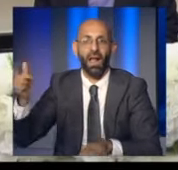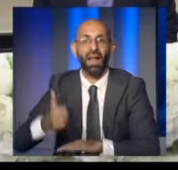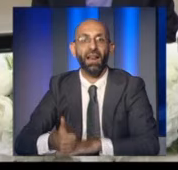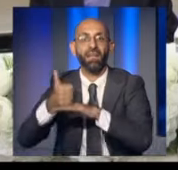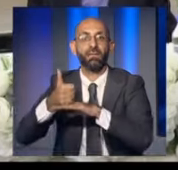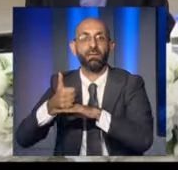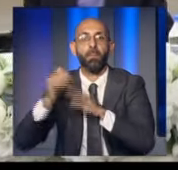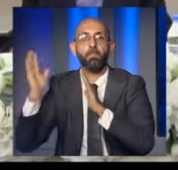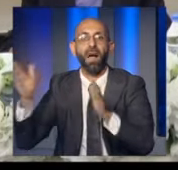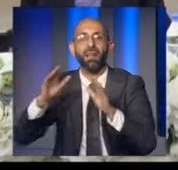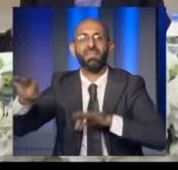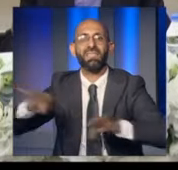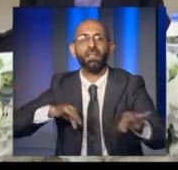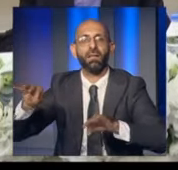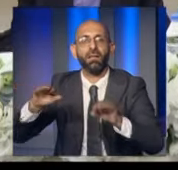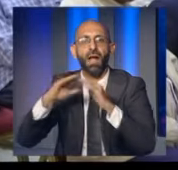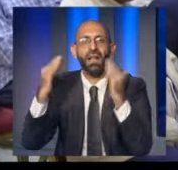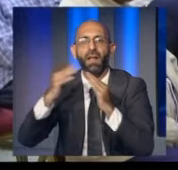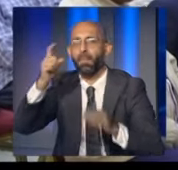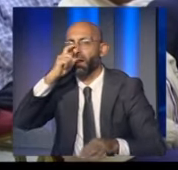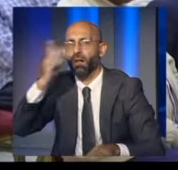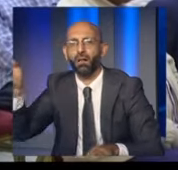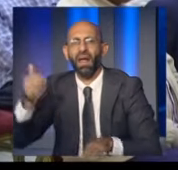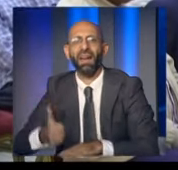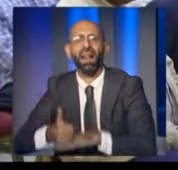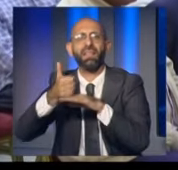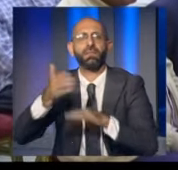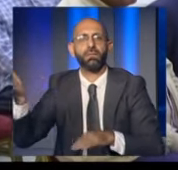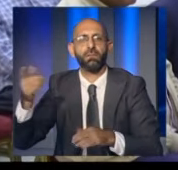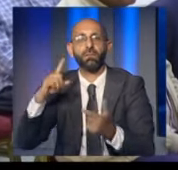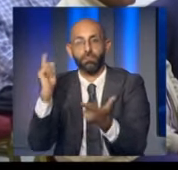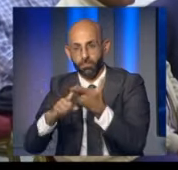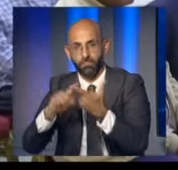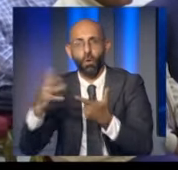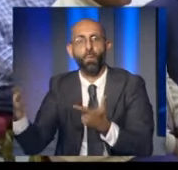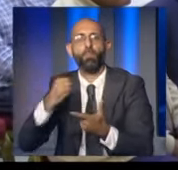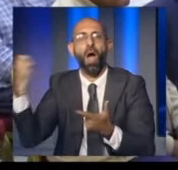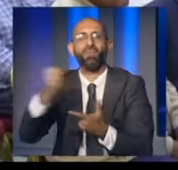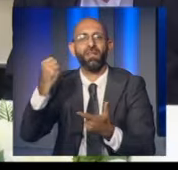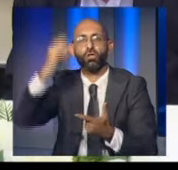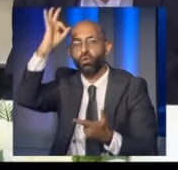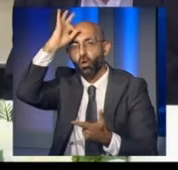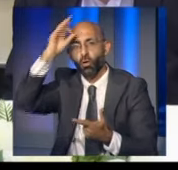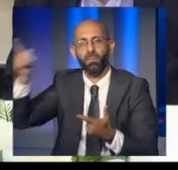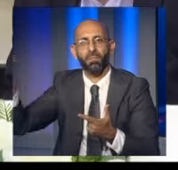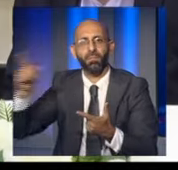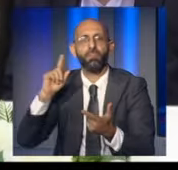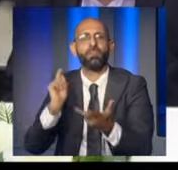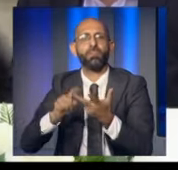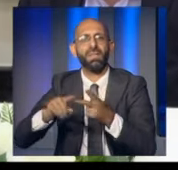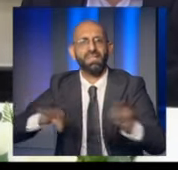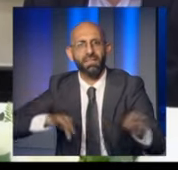الكبير في البقاع، بحضور رئيس المكتب السياسي لحركة أمل جميل حايك، رئيس الهيئة التنفيذية مصطفى